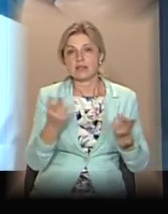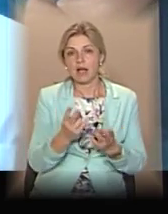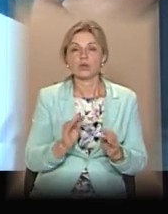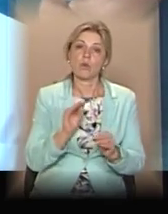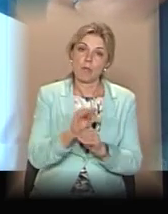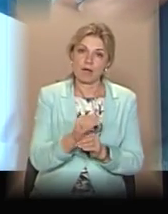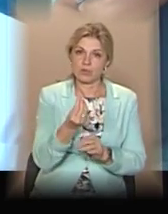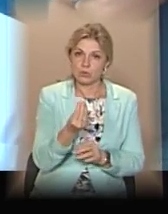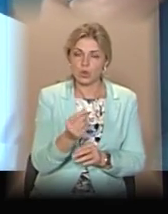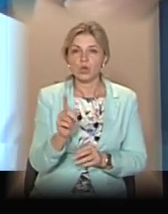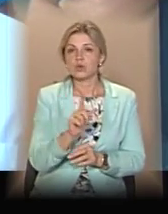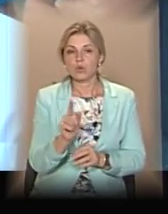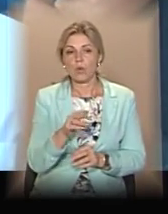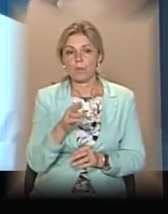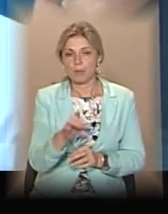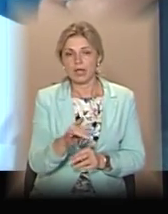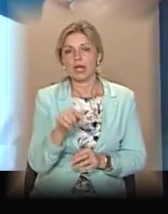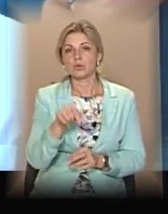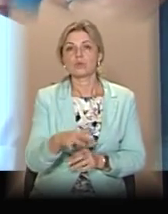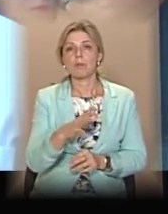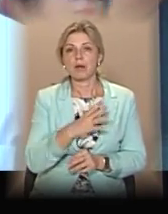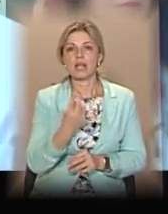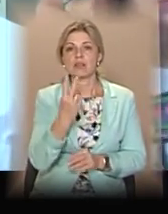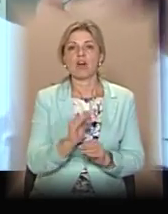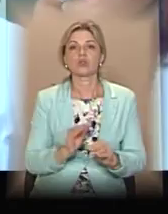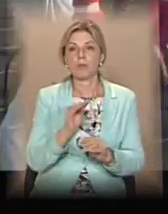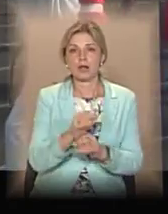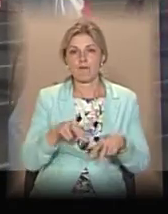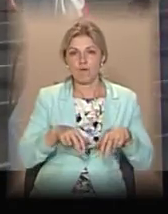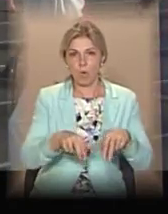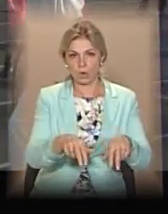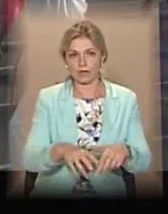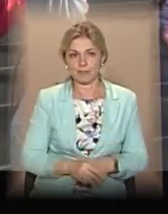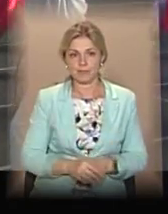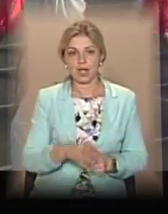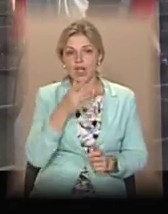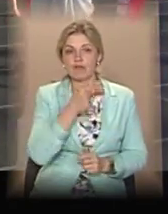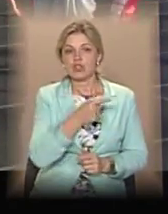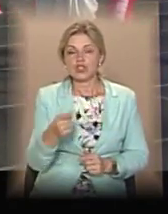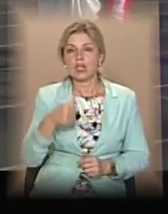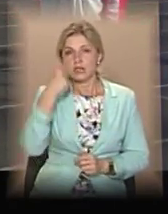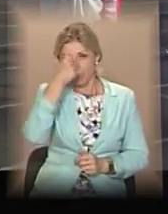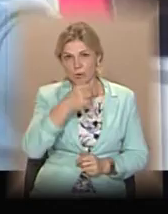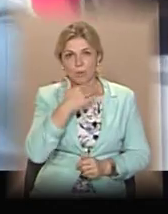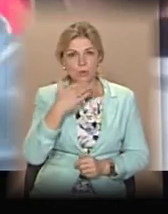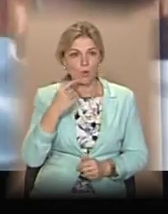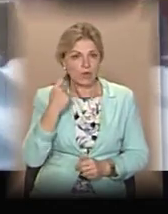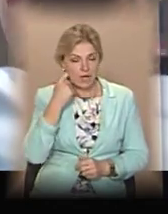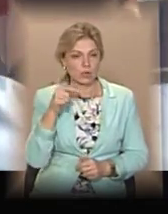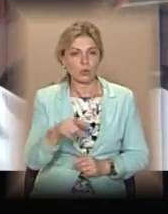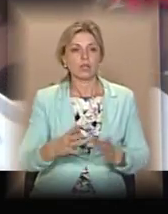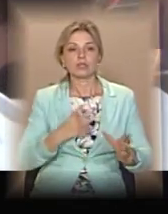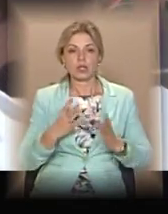цену, для того, чтобы здесь было 2 дополнительных входа. Протягом років на стадіоні успішно тренувались і